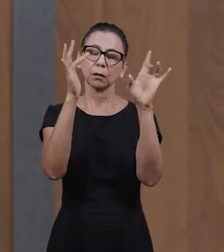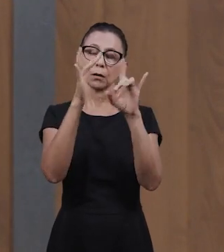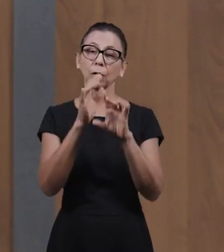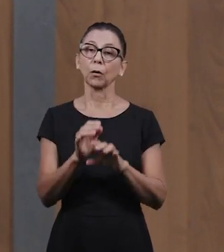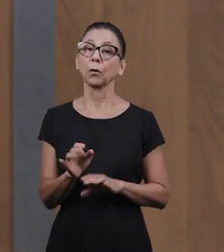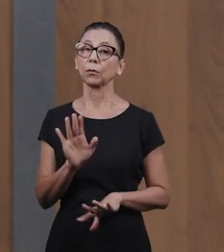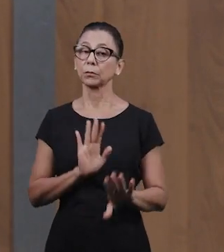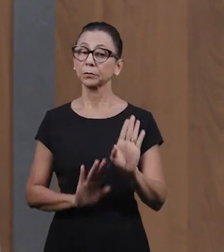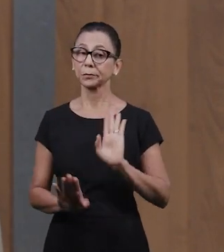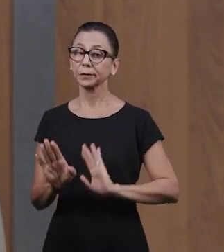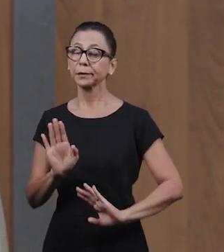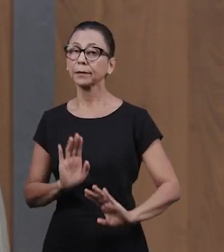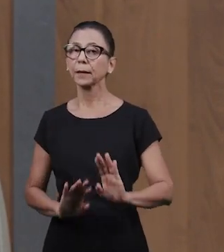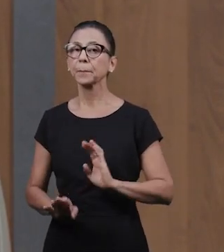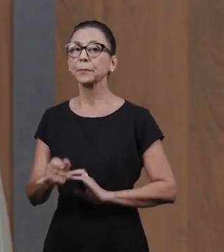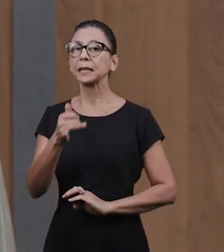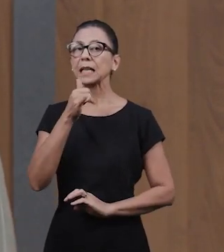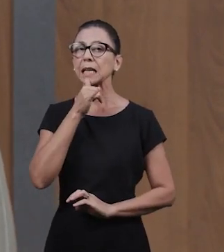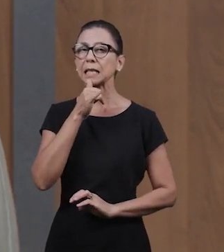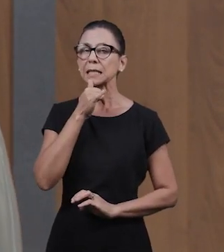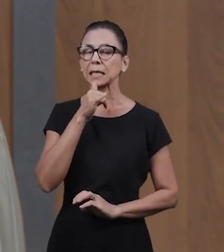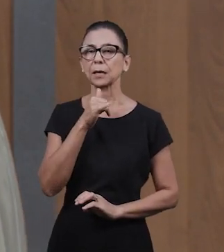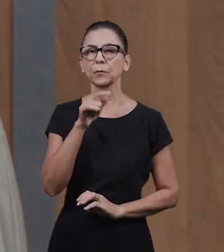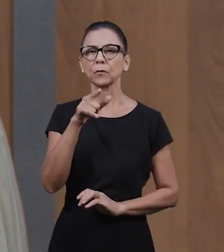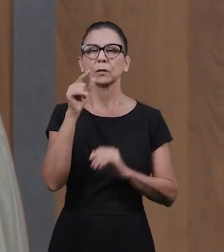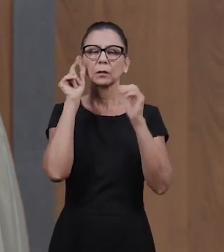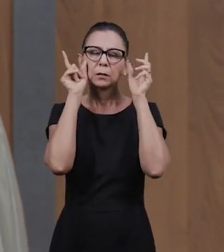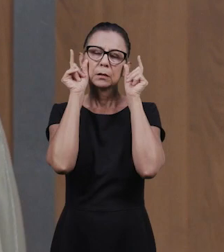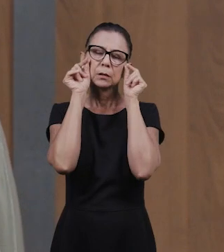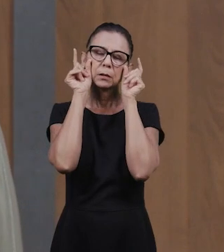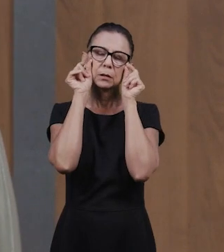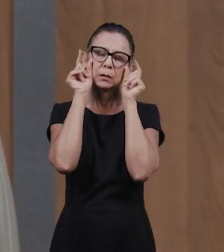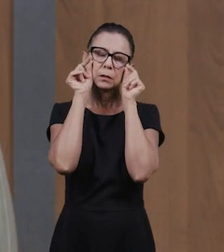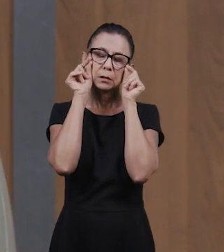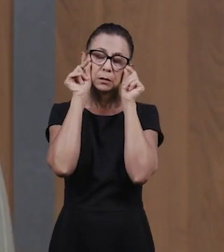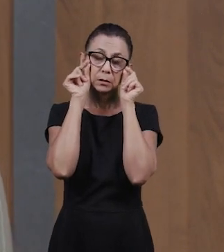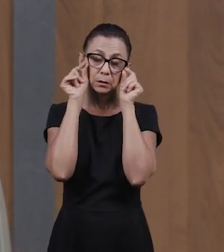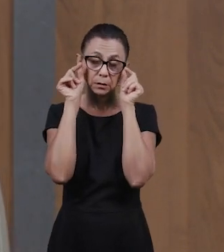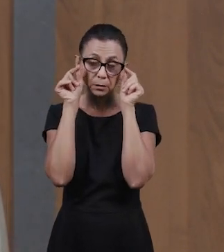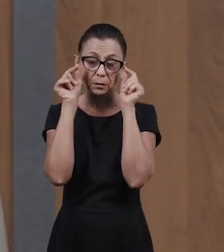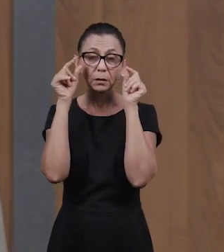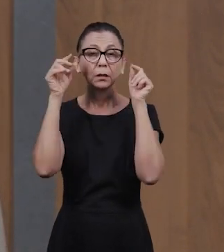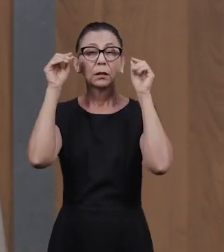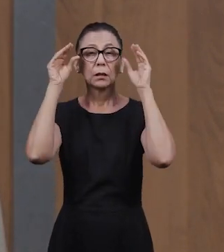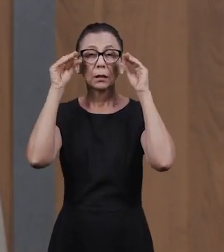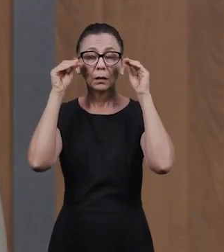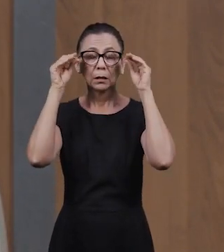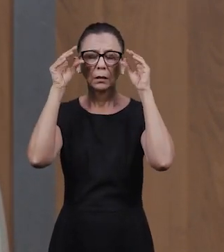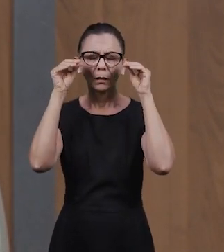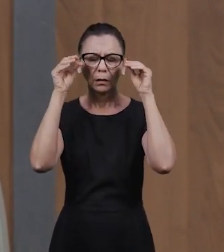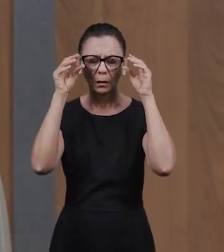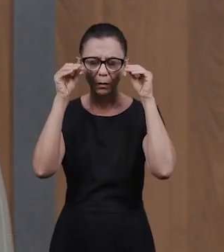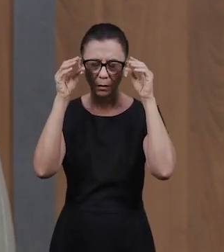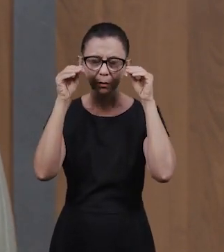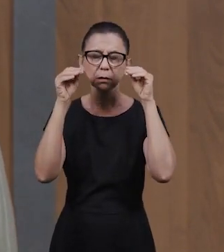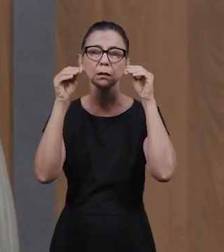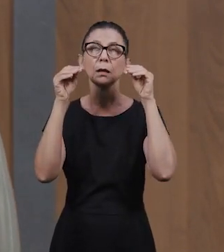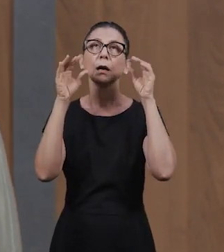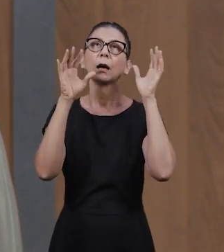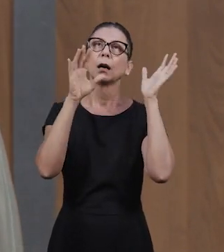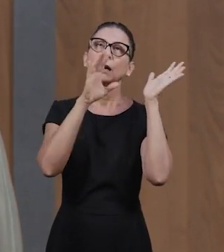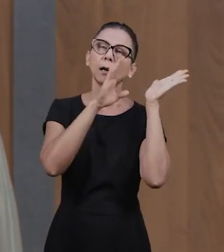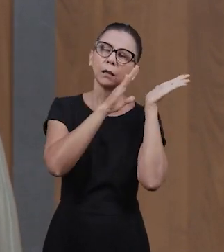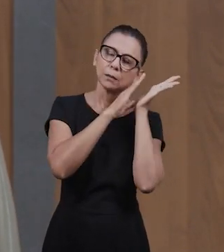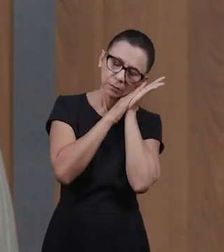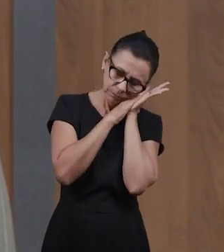nous avons besoin d'être attentifs. Quand quelqu'un a sommeil, ses yeux se baissent